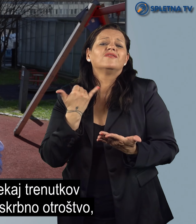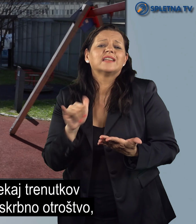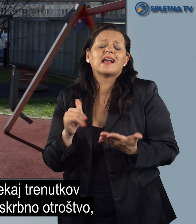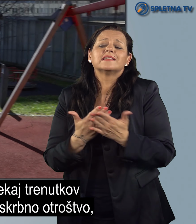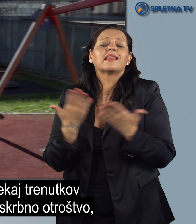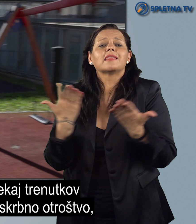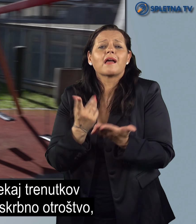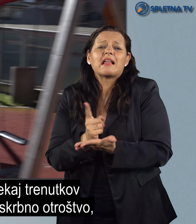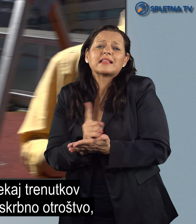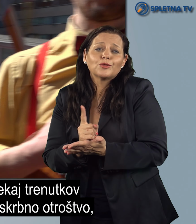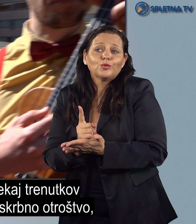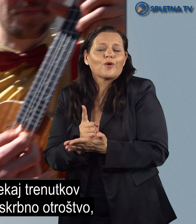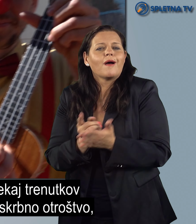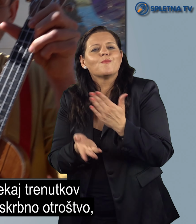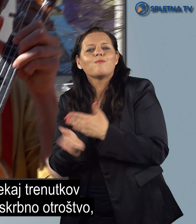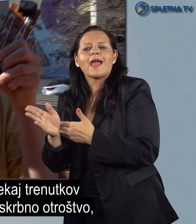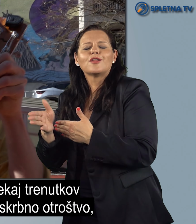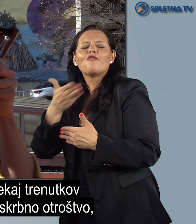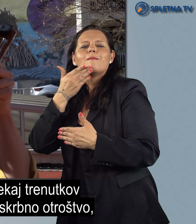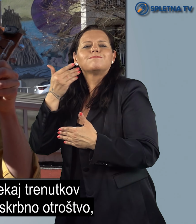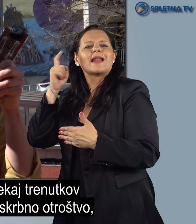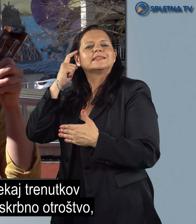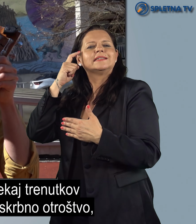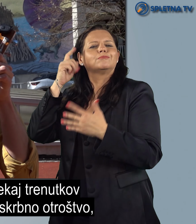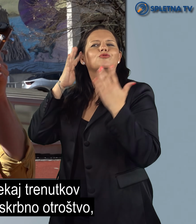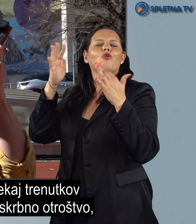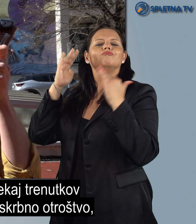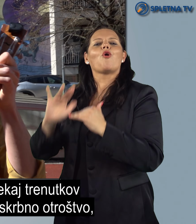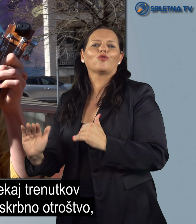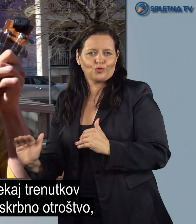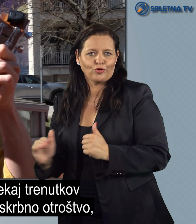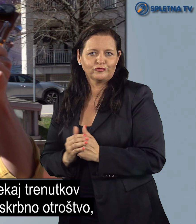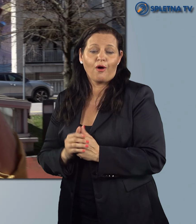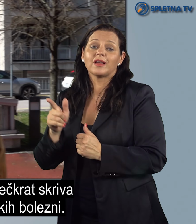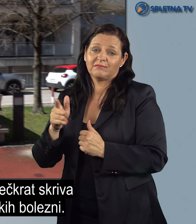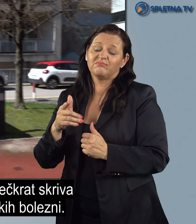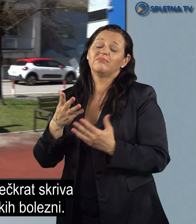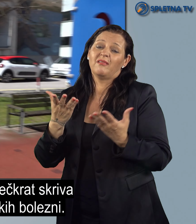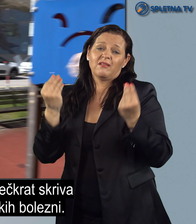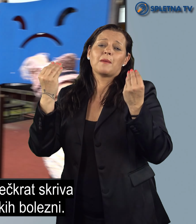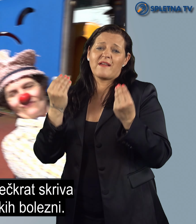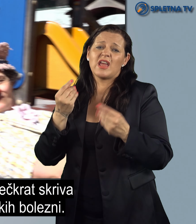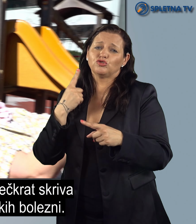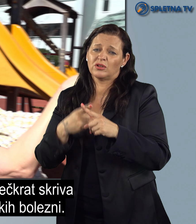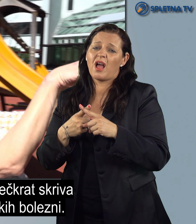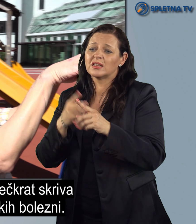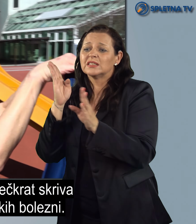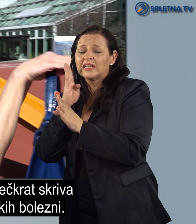Tako vsaj za nekaj trenutkov pobegnejo v brezskrbno otroštvo, ki se vse prevečkrat skriva pod težo težkih